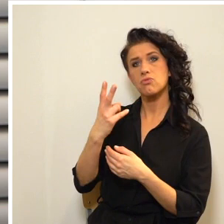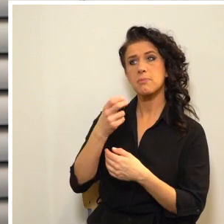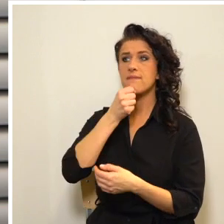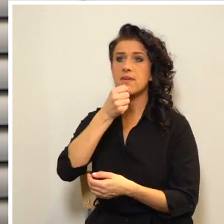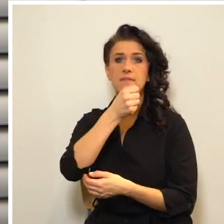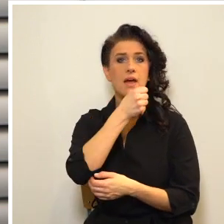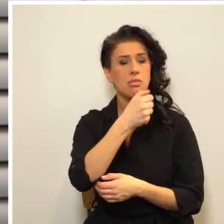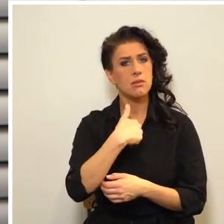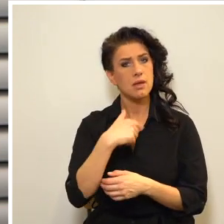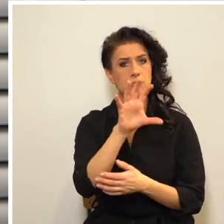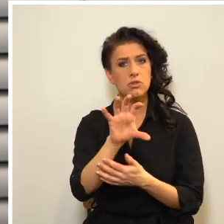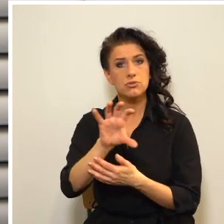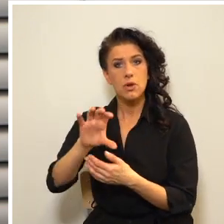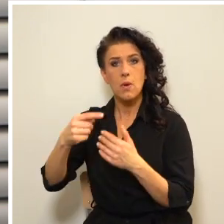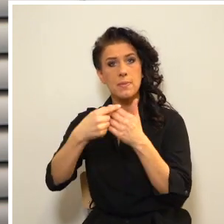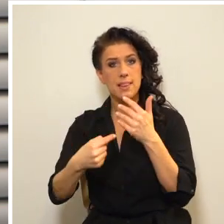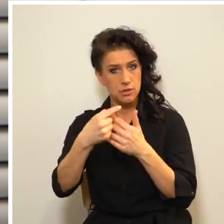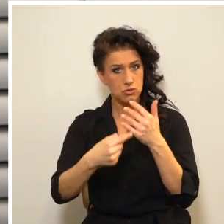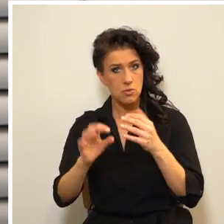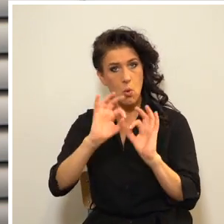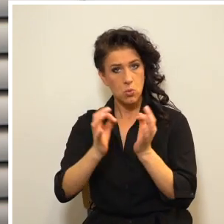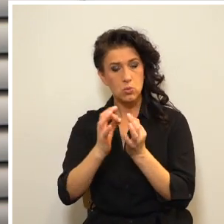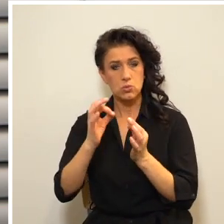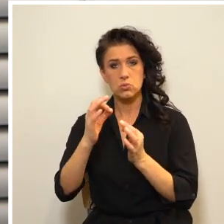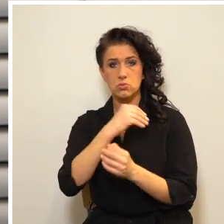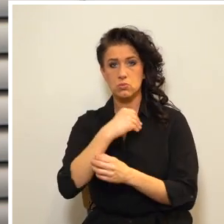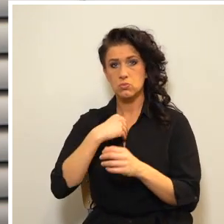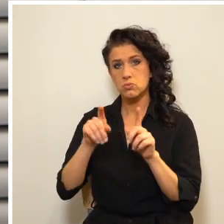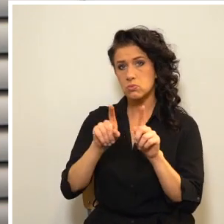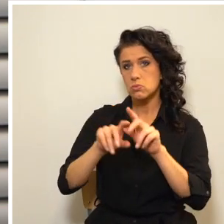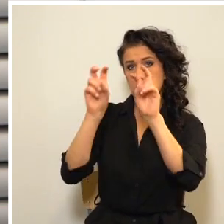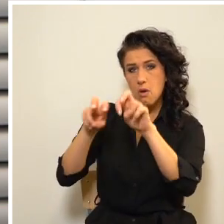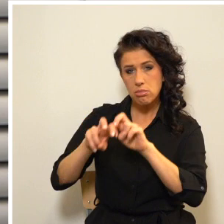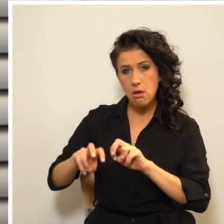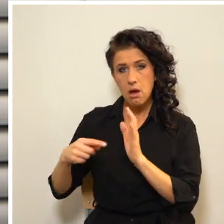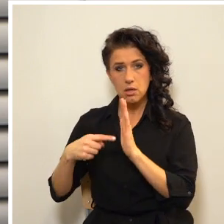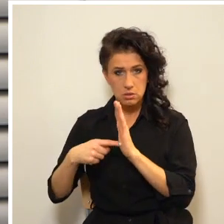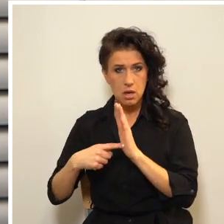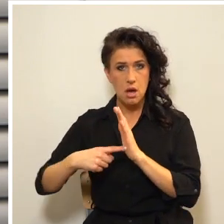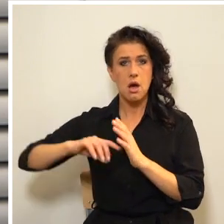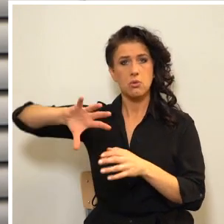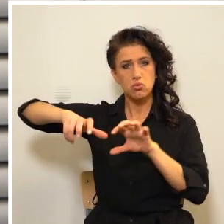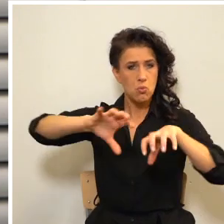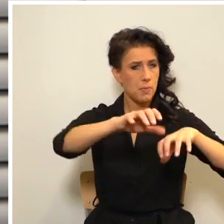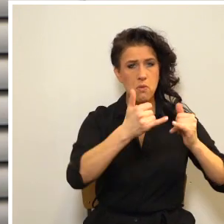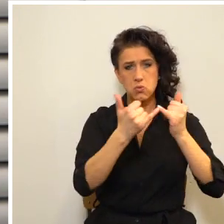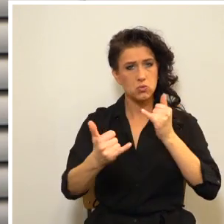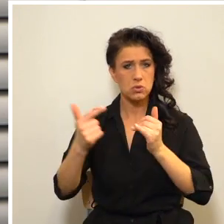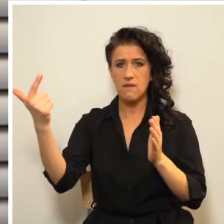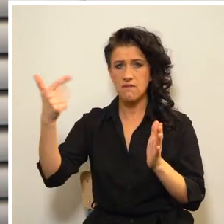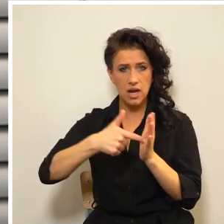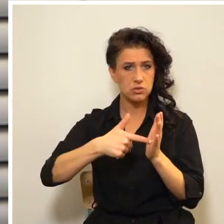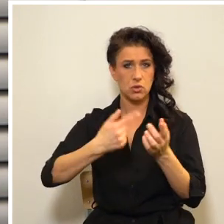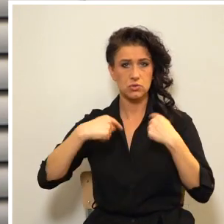ja se przejrzałem jeszcze te dane ogólnopolskich badań takich sojowych reprezentatywna dużych grupach kilku tysięcznych losowo